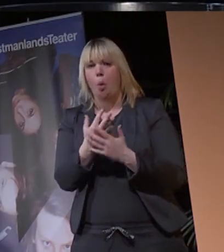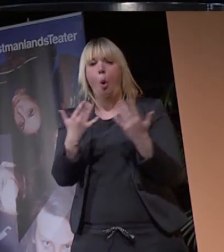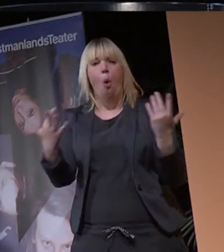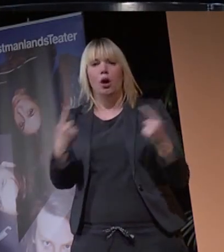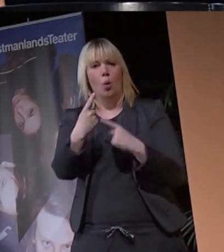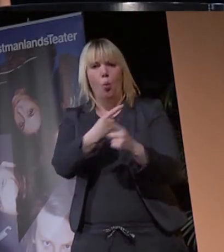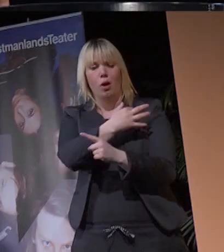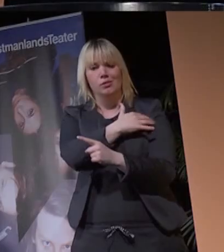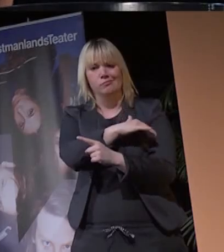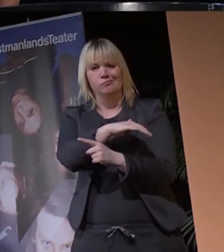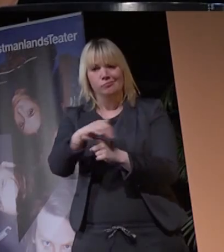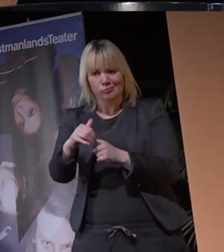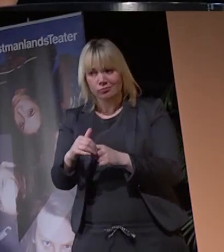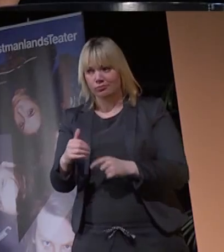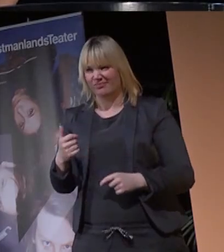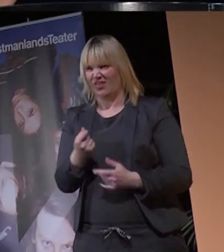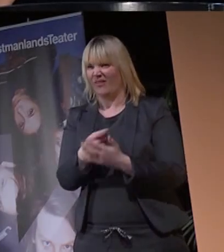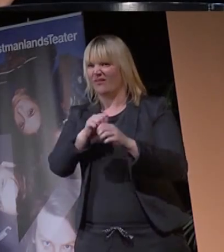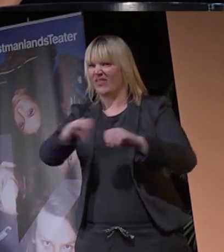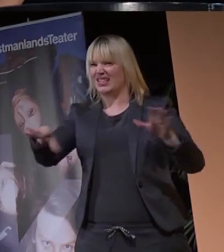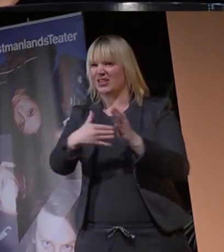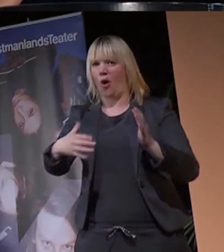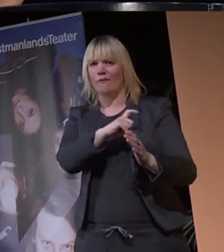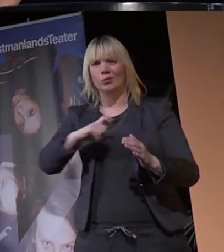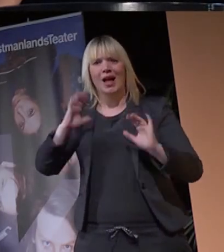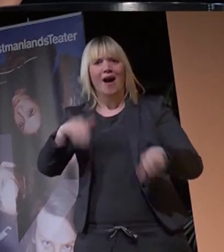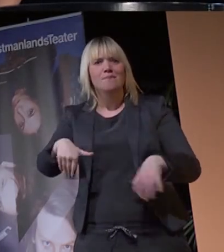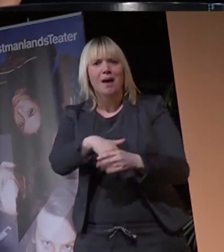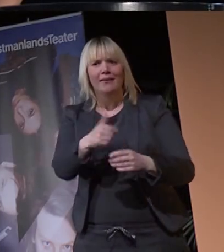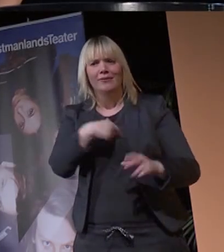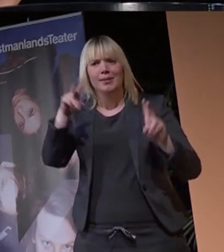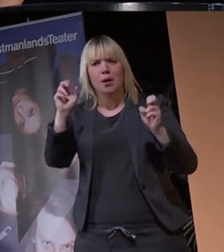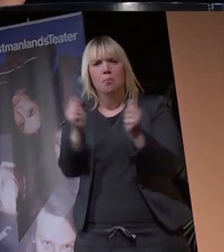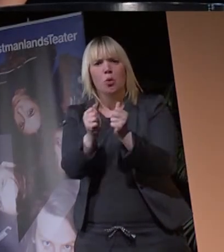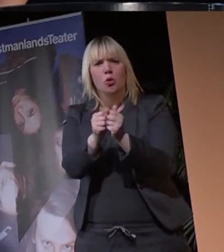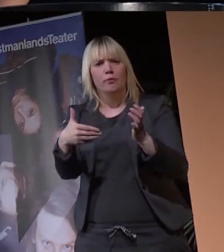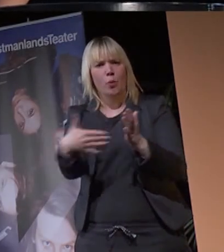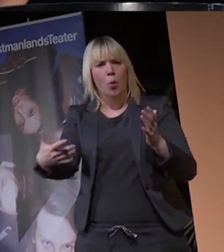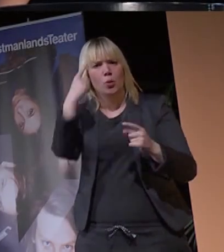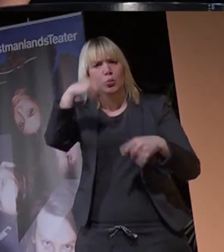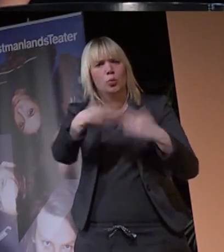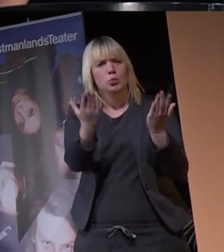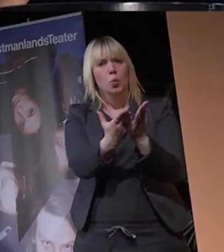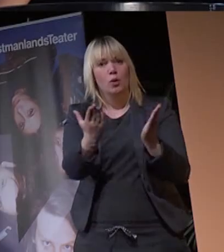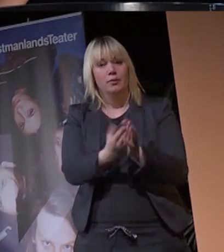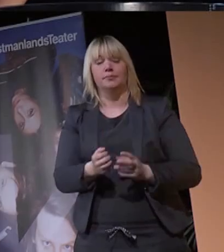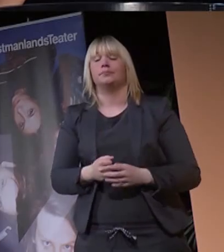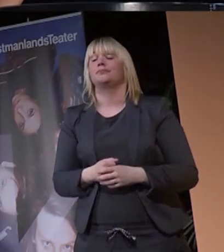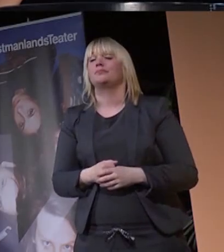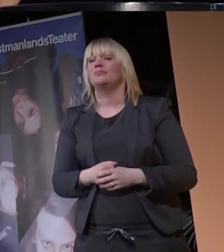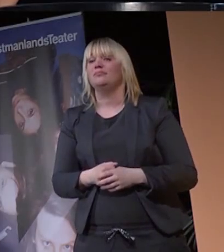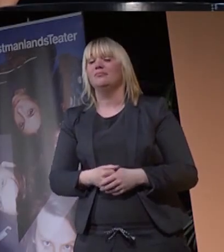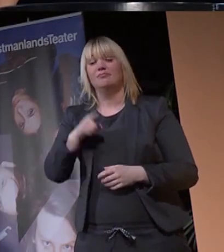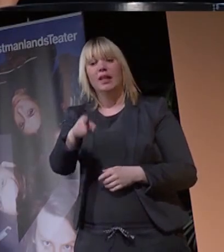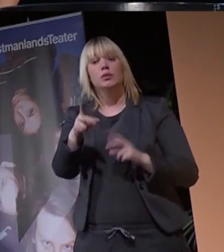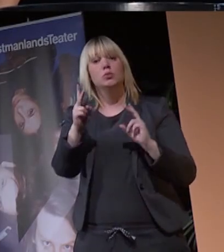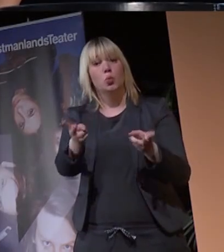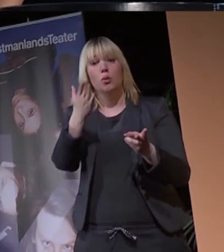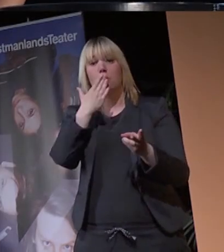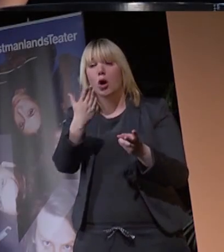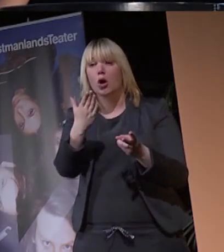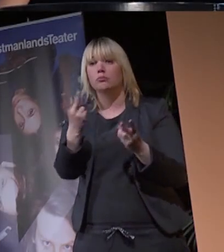är det. Absolut. Det är de flesta. Många av oss säger det. Men den är så bra att den har ju den är ju en